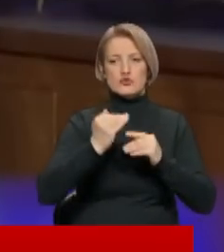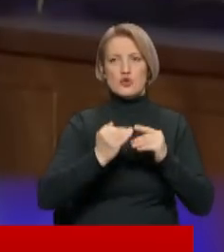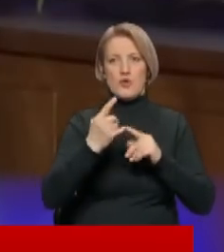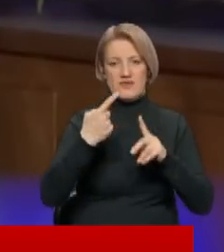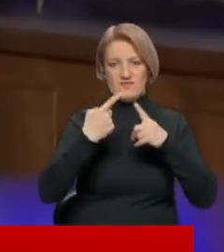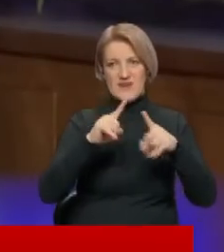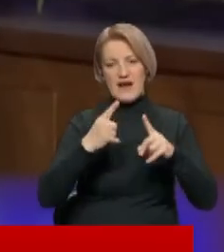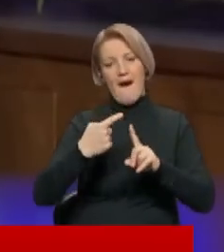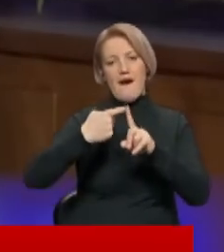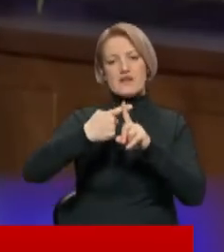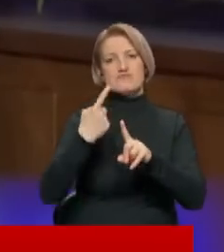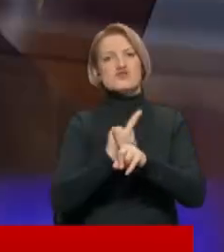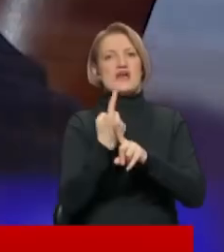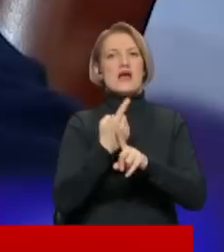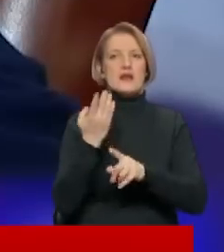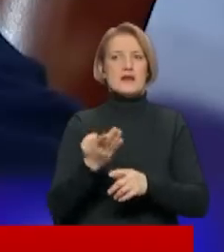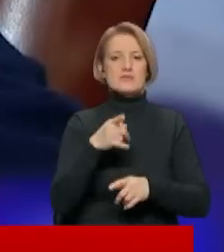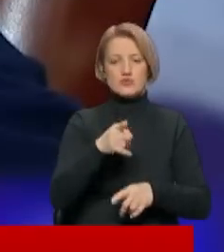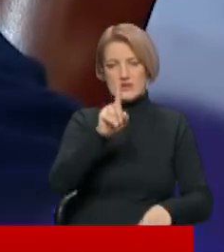Evet bir şeyler Evet